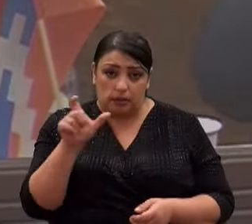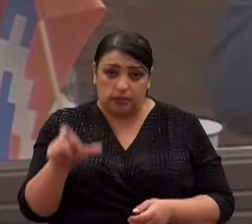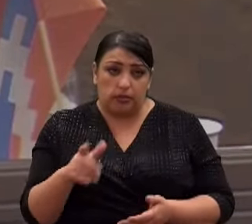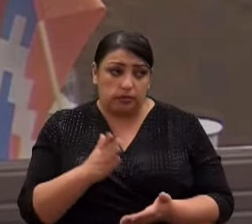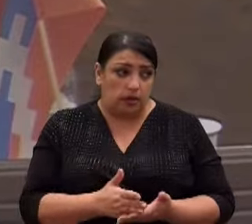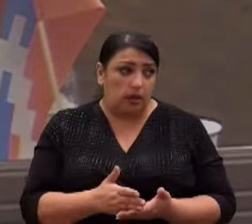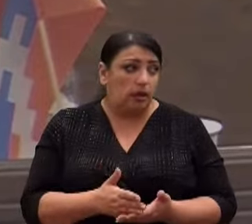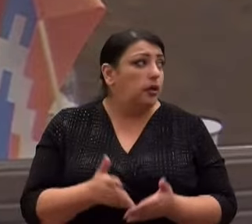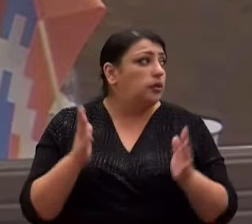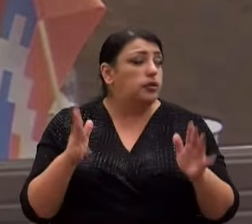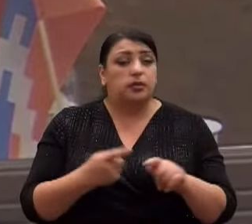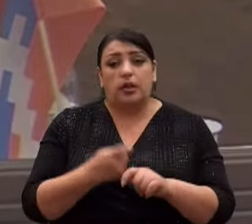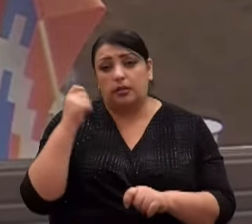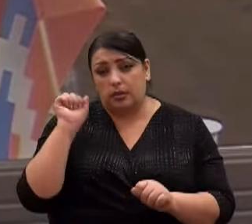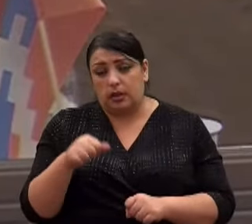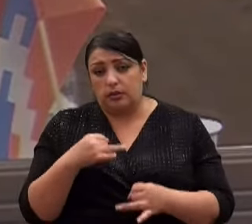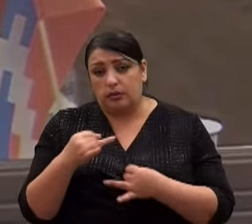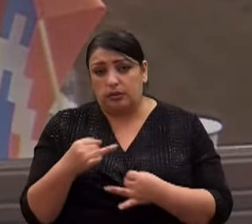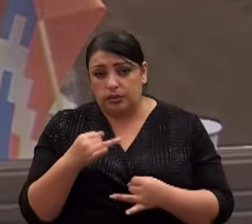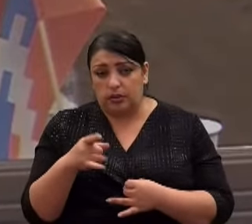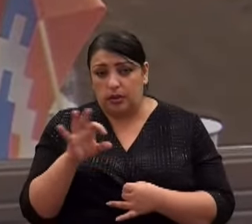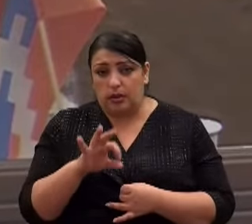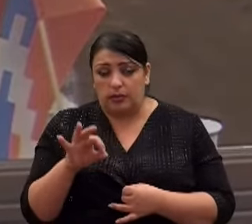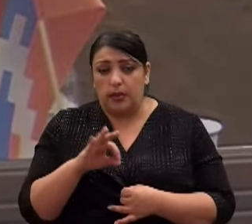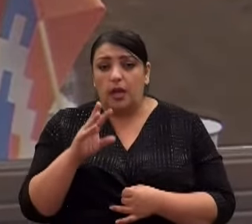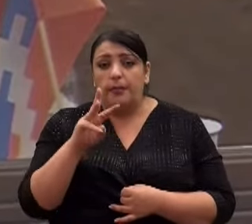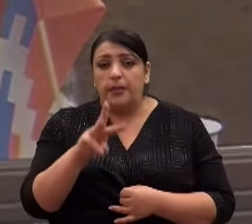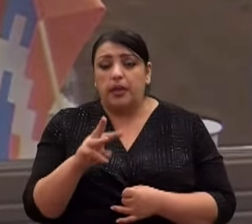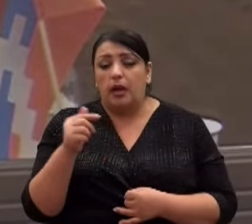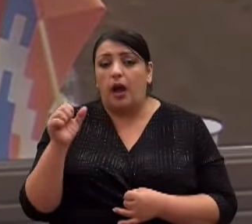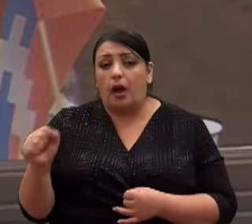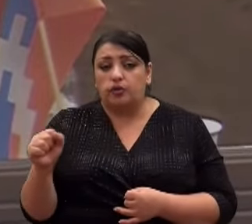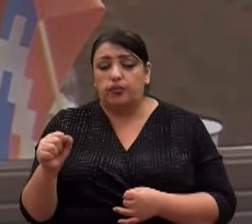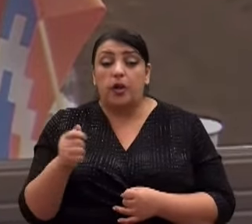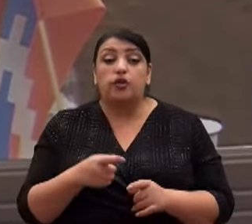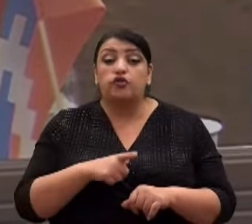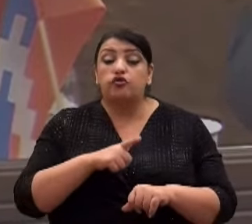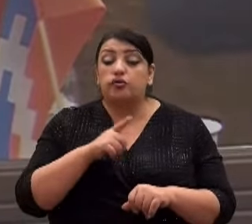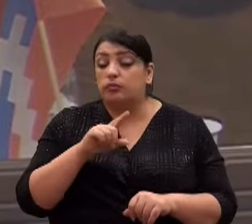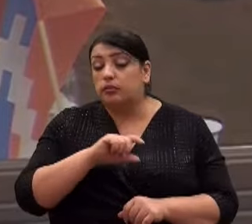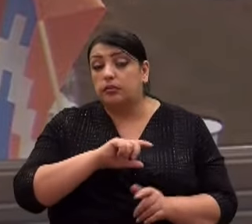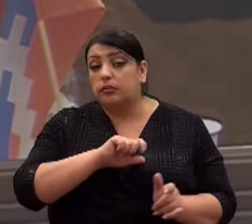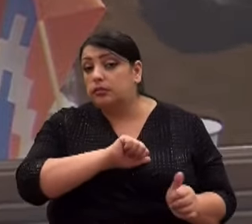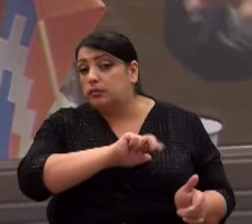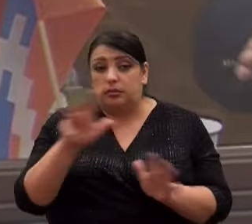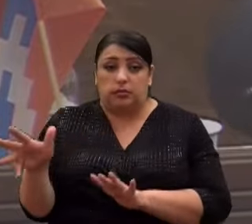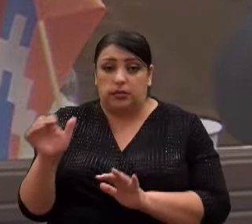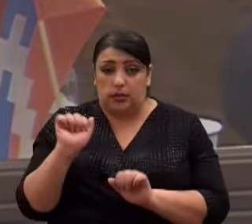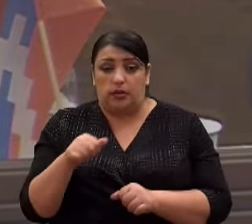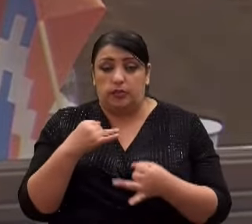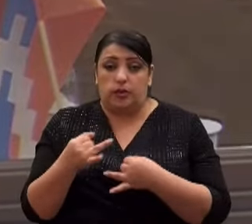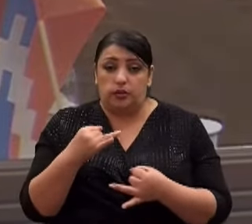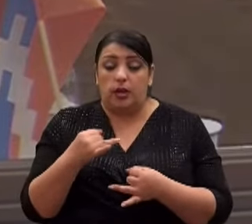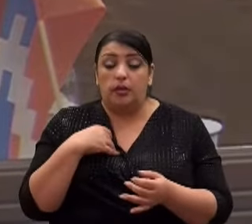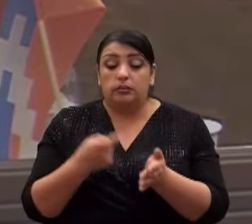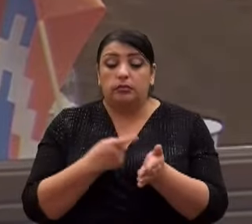շատ դրա մասին կարելի է խոսել, Միքայել Արզումանյան, ժամով կարելի է խոսել, իմ հարցը ոչ թե նույնիսկ նախաքննությունն